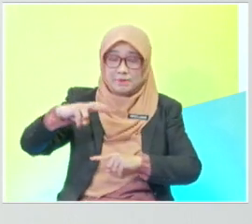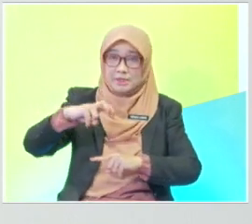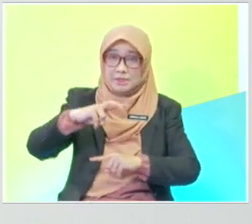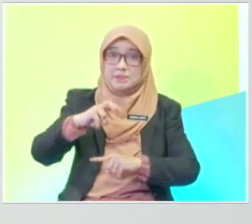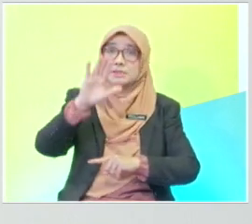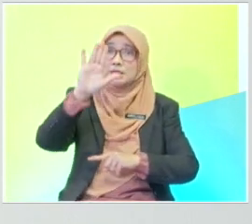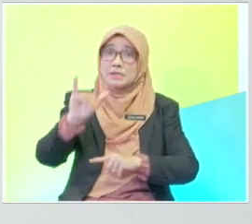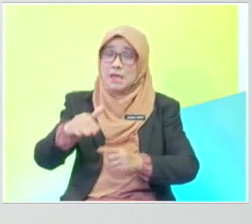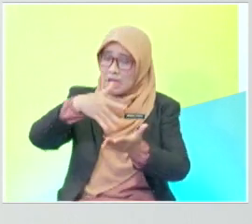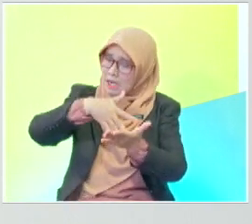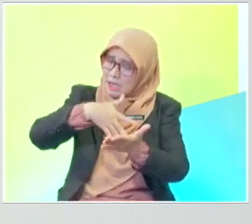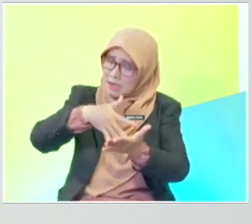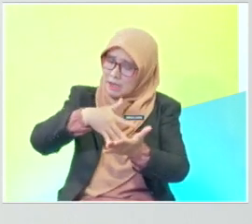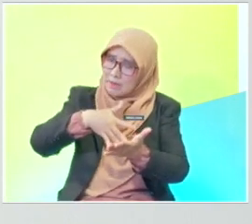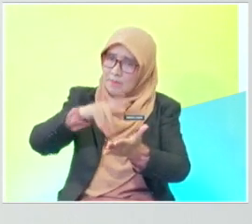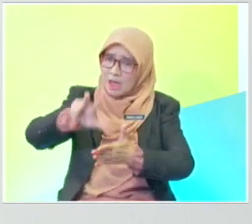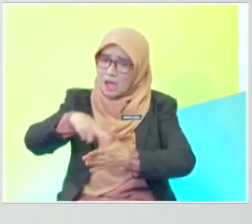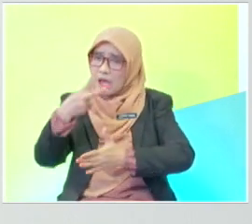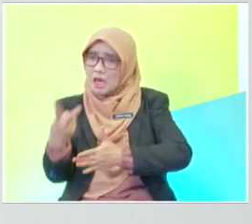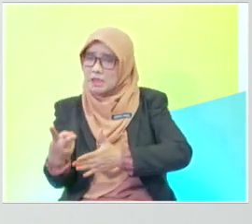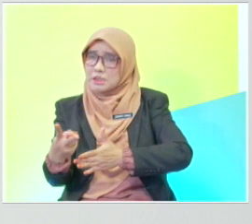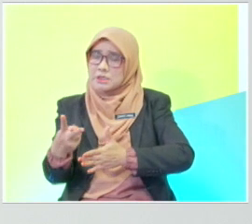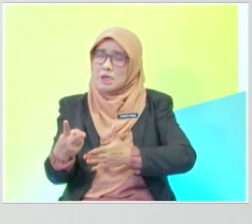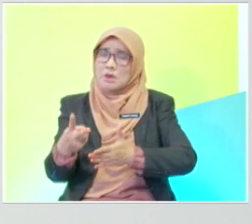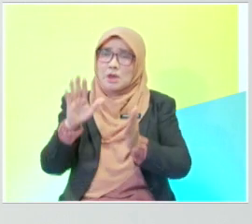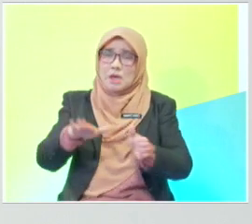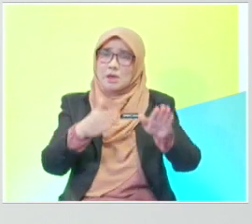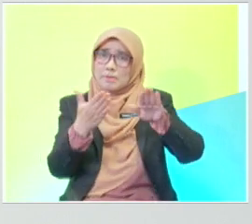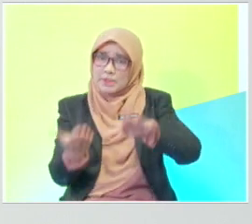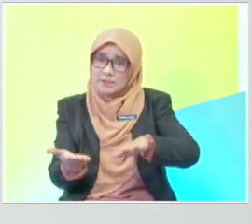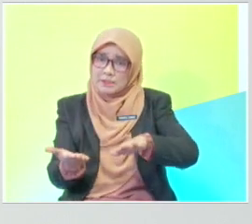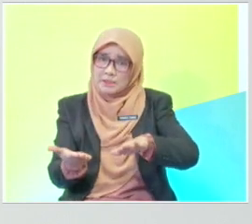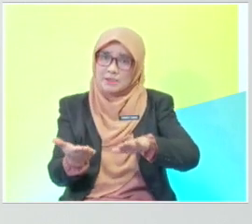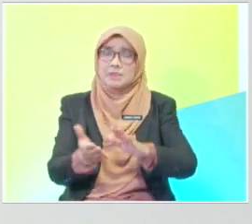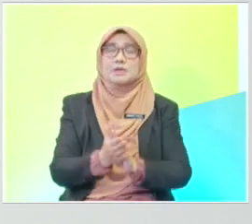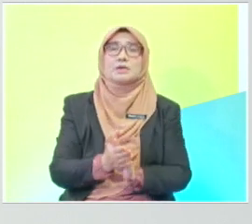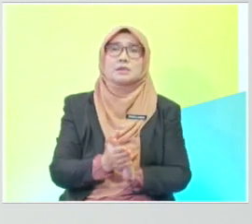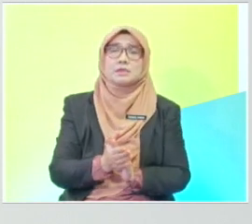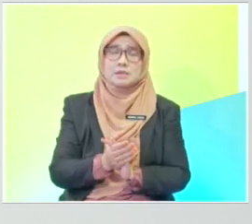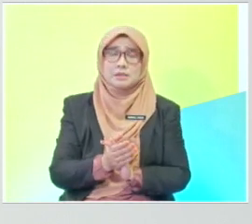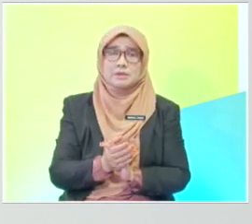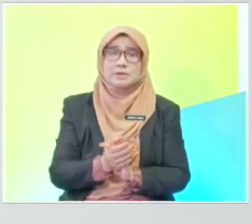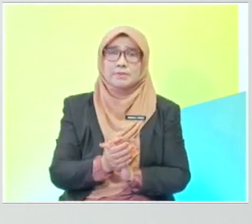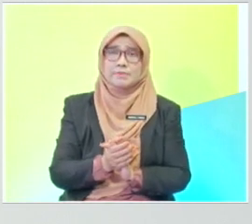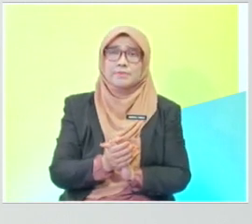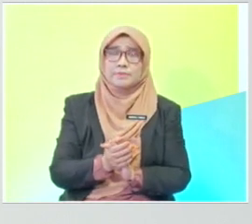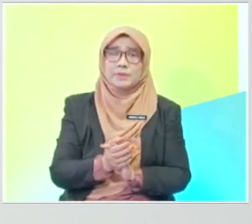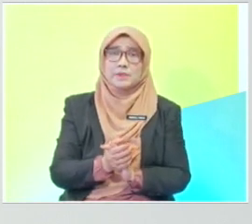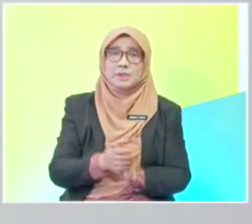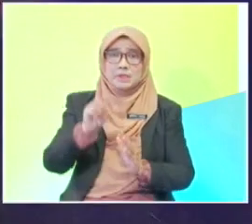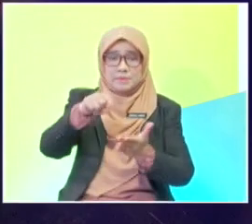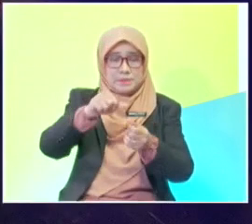telah dilemahkan atau dimatikan. Maknanya vaksin ni diambil bakteria tu dia masuk dalam badan kita, cikgu. Tetapi yang telah dilemahkan